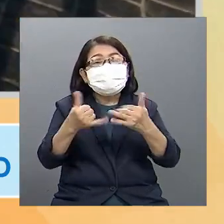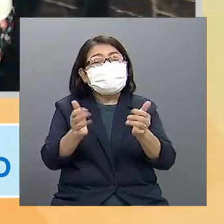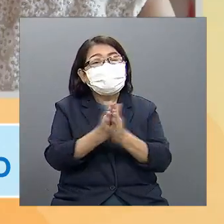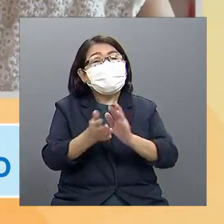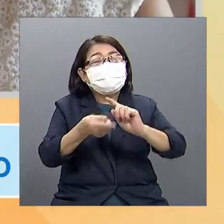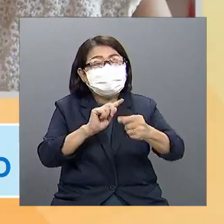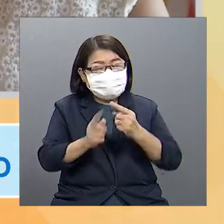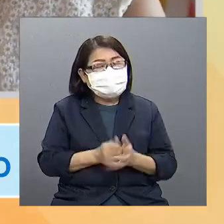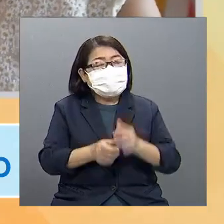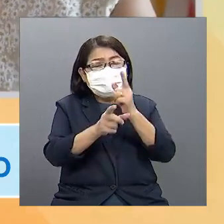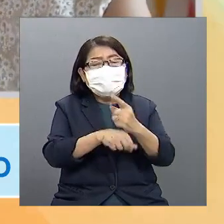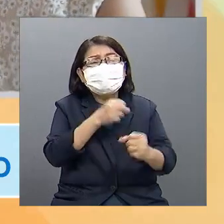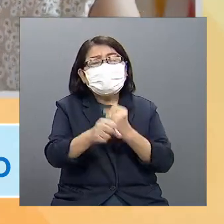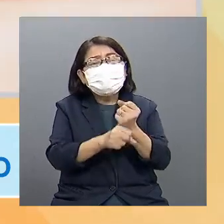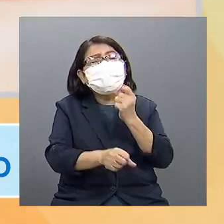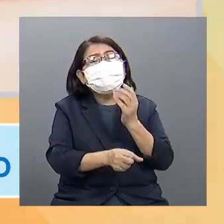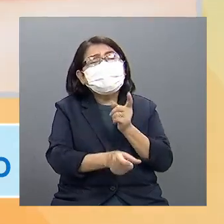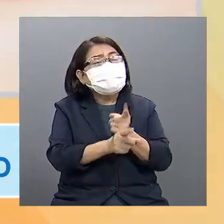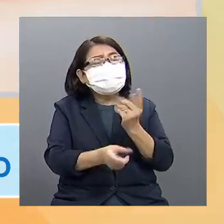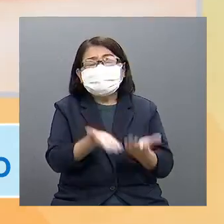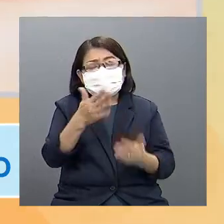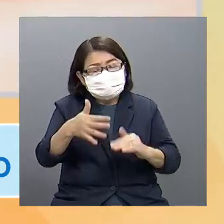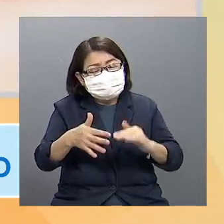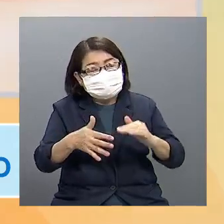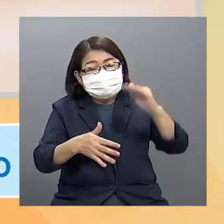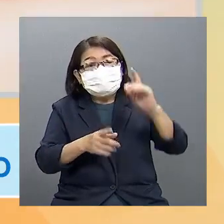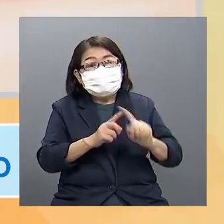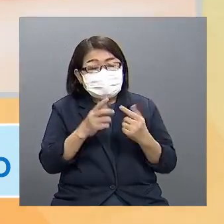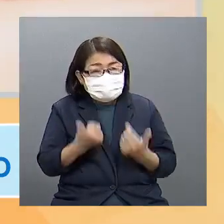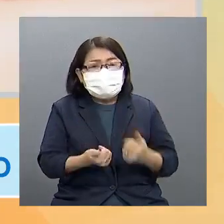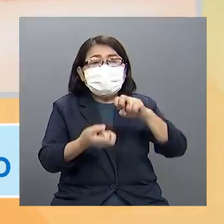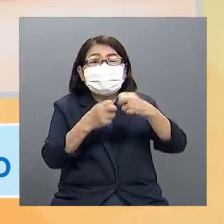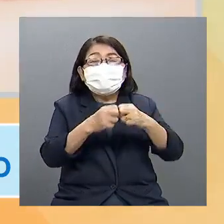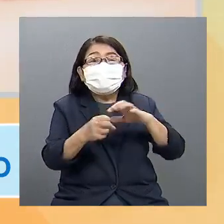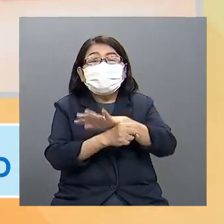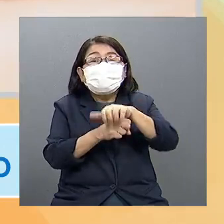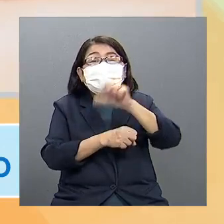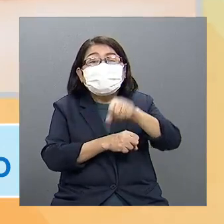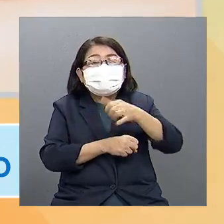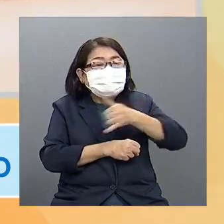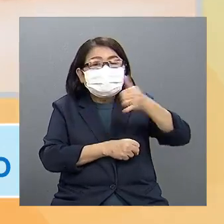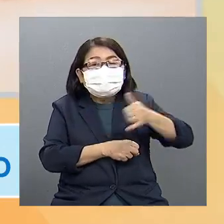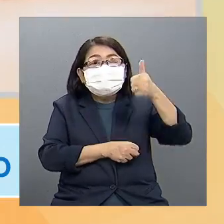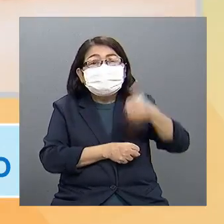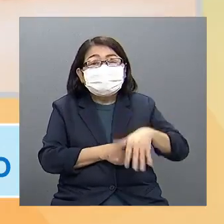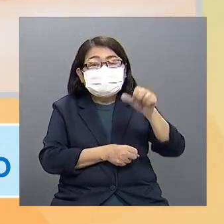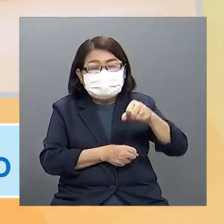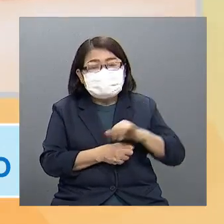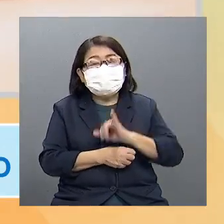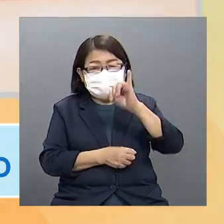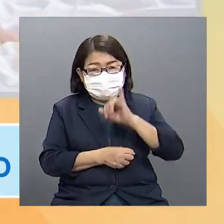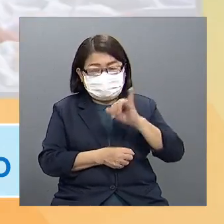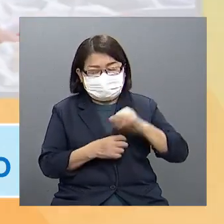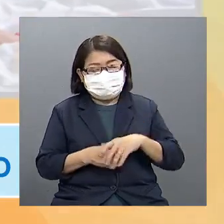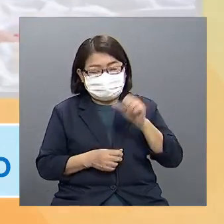ย ค ่ ะ แต่ว่าคราวนี้โควิดมันมาน ั่นสิคะ มากวนเราใช่ไหมคะ ใช่ค่ะ เพราะฉะนั้นต